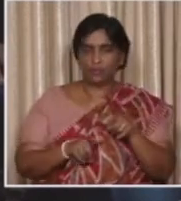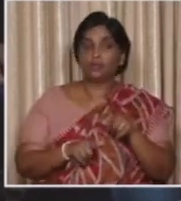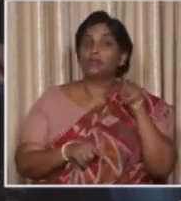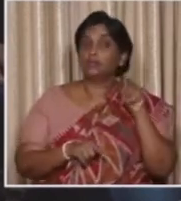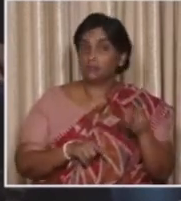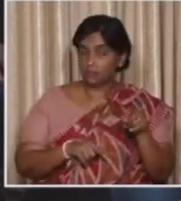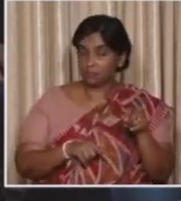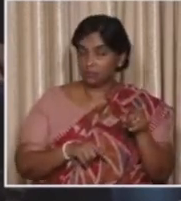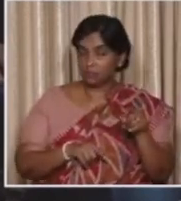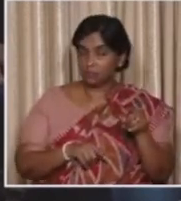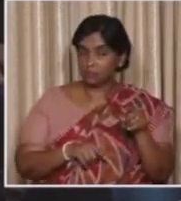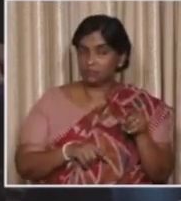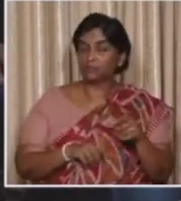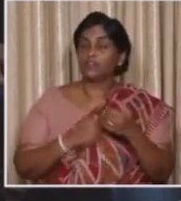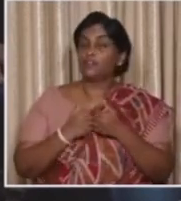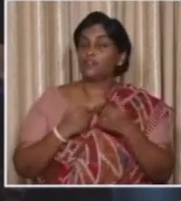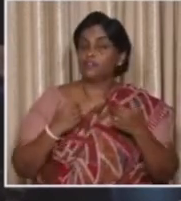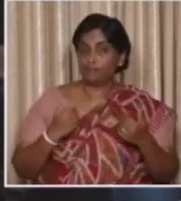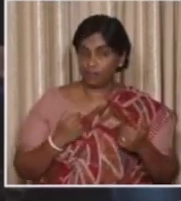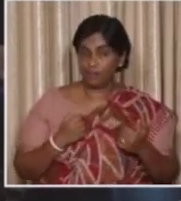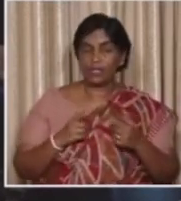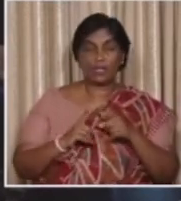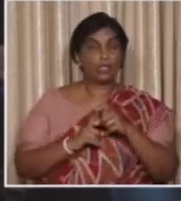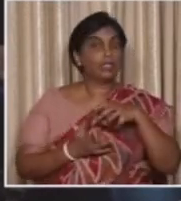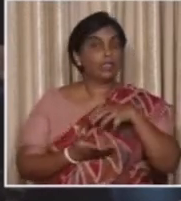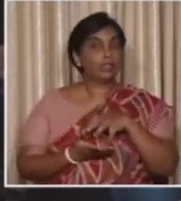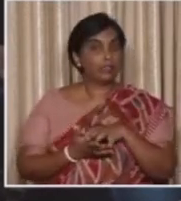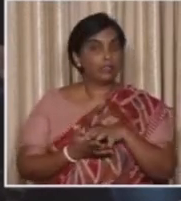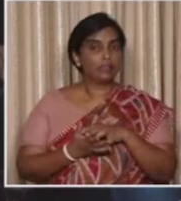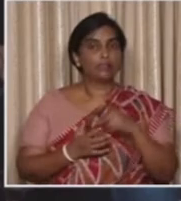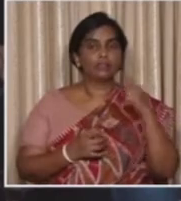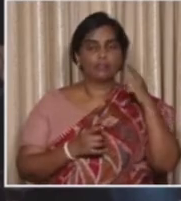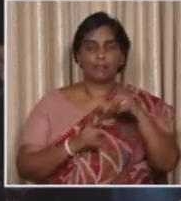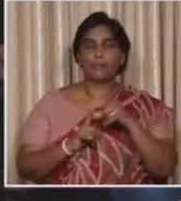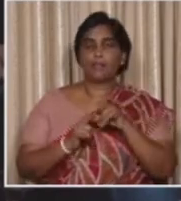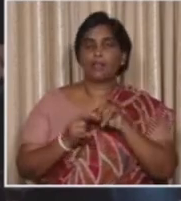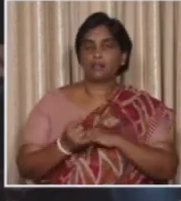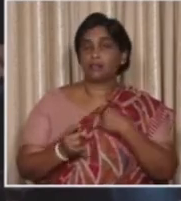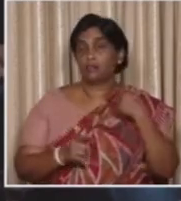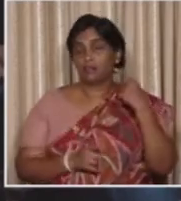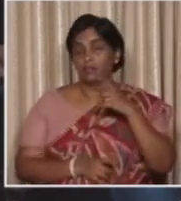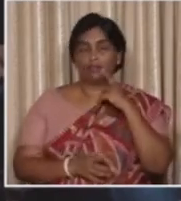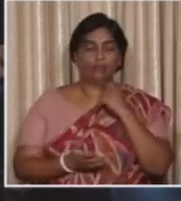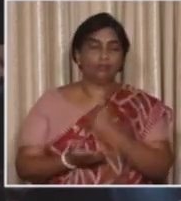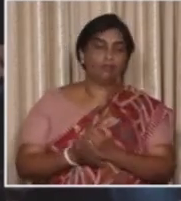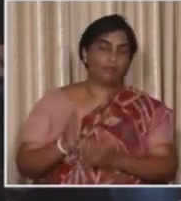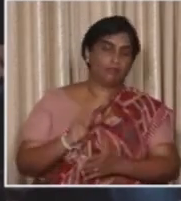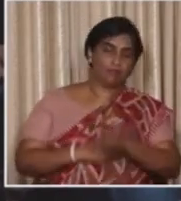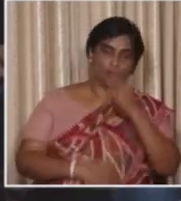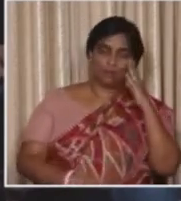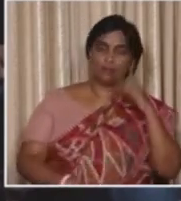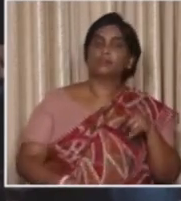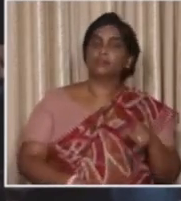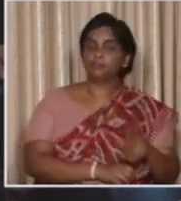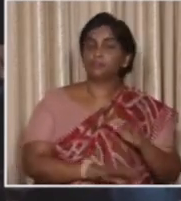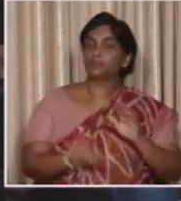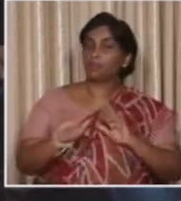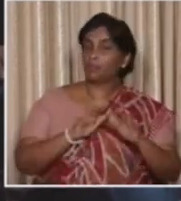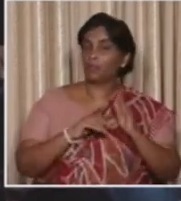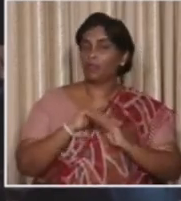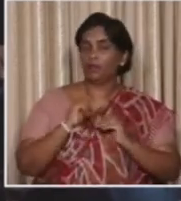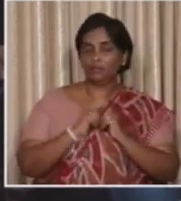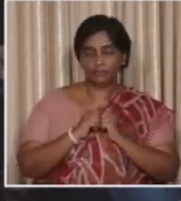එයට වෙනම දිස්ත්‍රික්කයකට යනවා වගේ තමයි ප්‍රාදේශීය ලේකම් කාර්යාලේ වැඩක් කරගන්න යන්න තියෙන්නේ. සහ පරිපාලනමේ